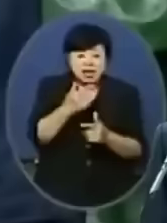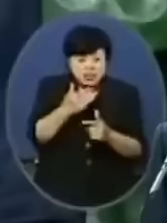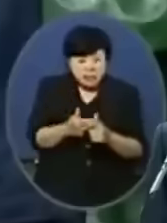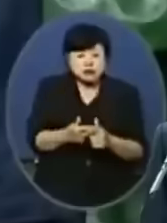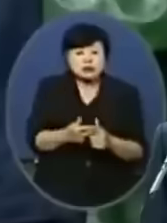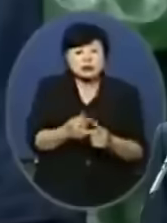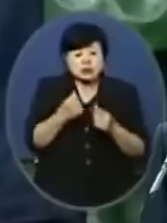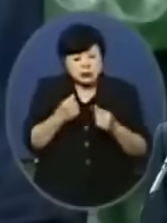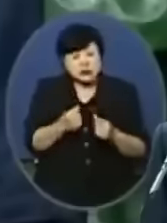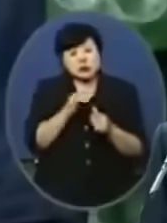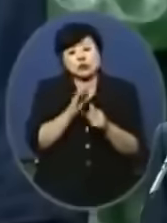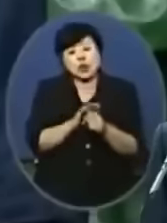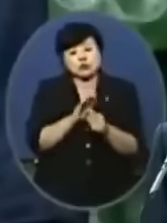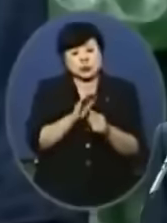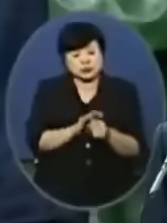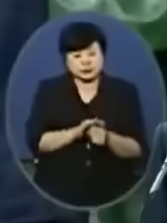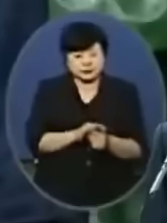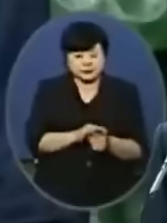예수님이신 것입니다.